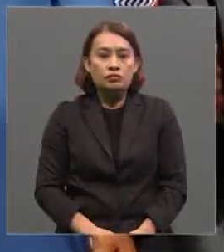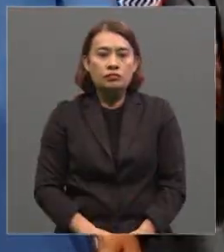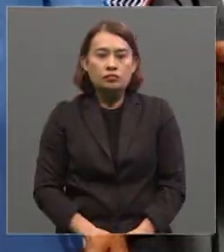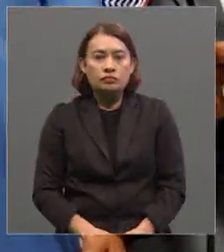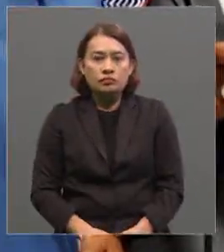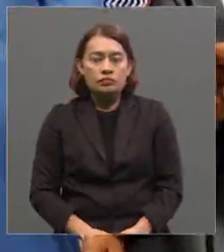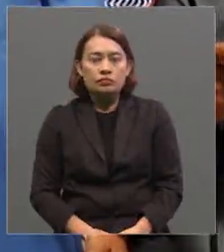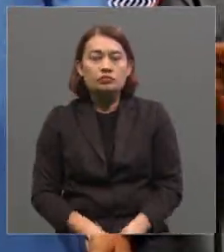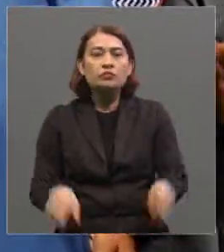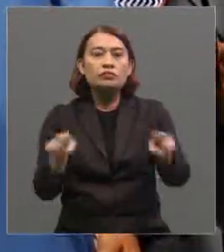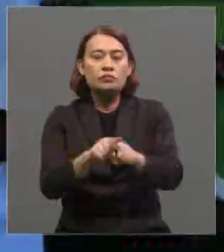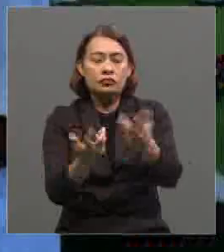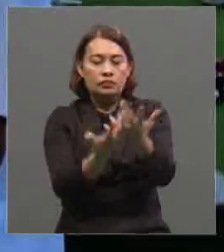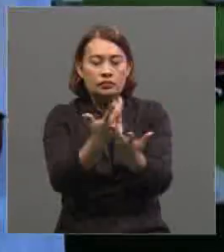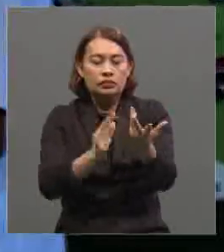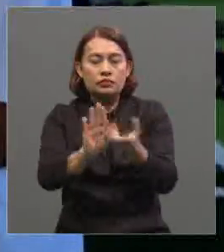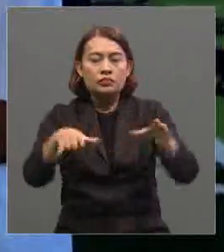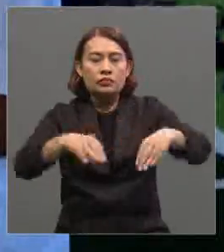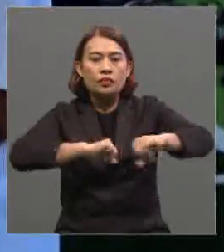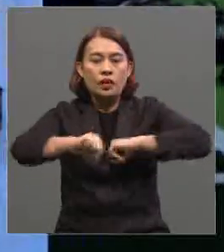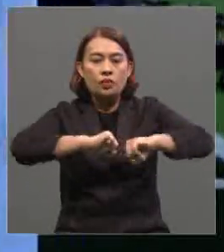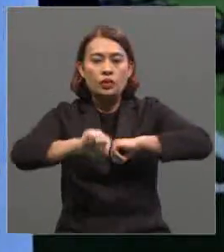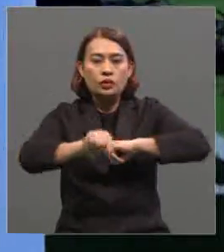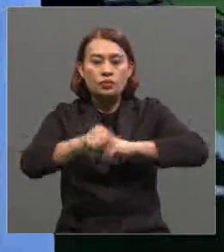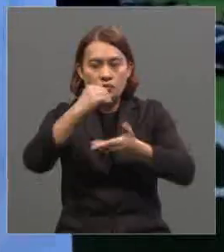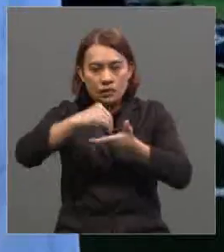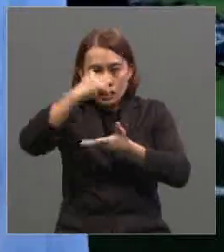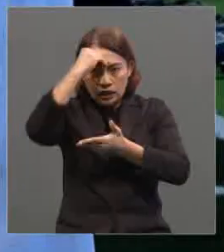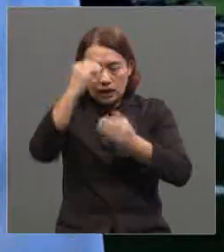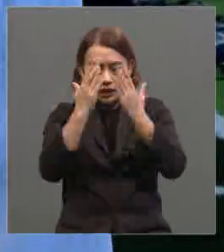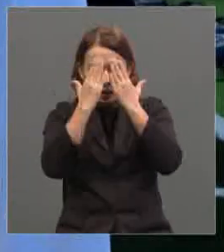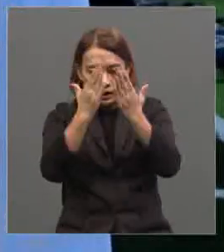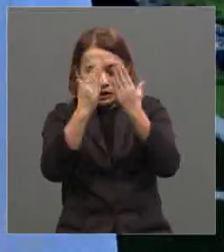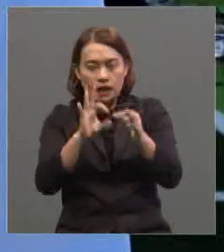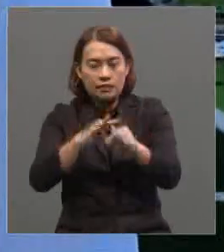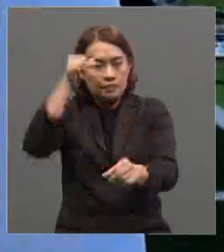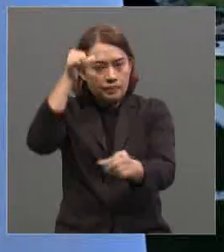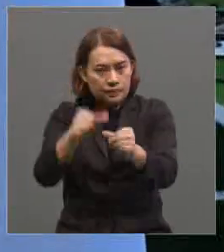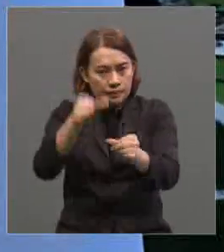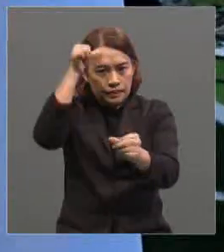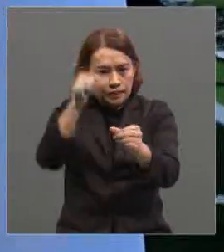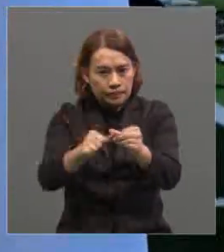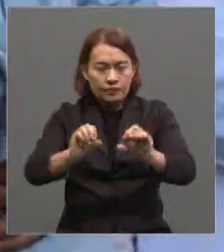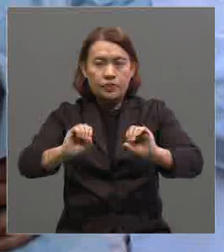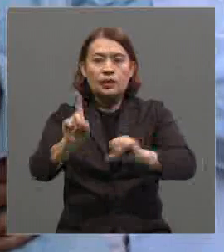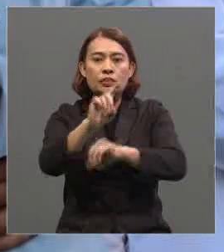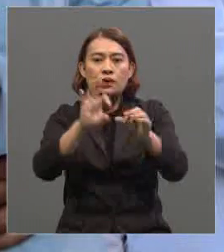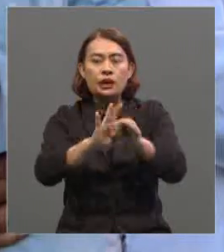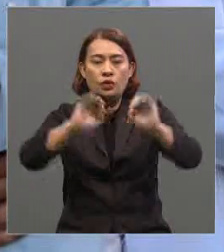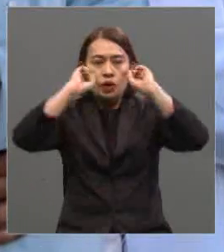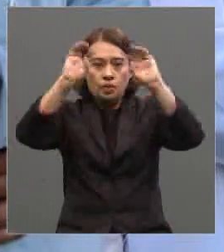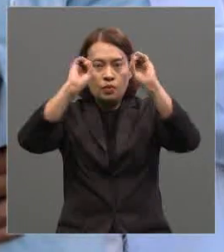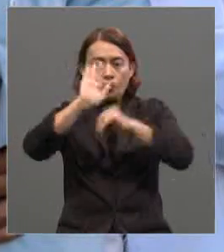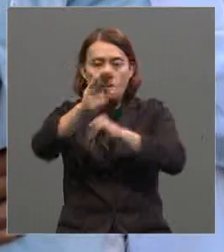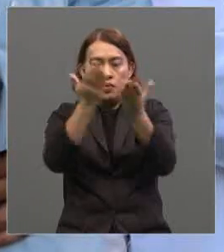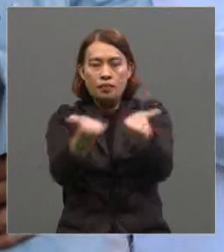ณสนามย่าเทียมฟาตอนีกลุ่มเยาวชนนักเรียนฮาฟิซได้ท่องจำเอากุรอานกับบรรดาเหล่าครูอุสตาดปอเนาะตา